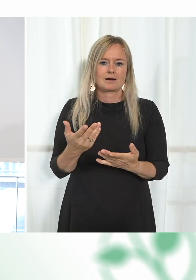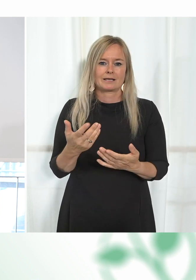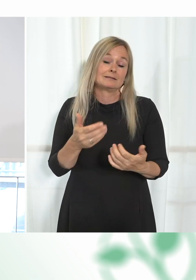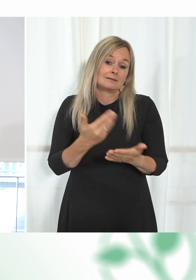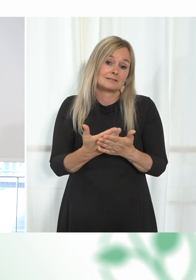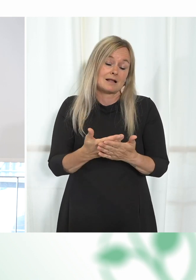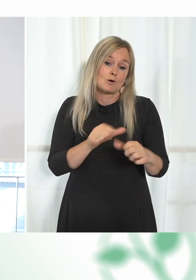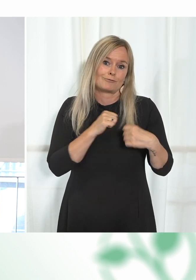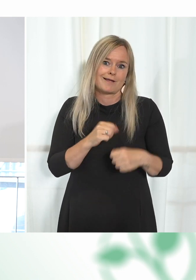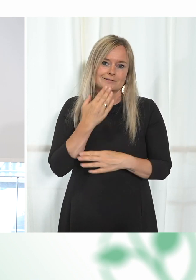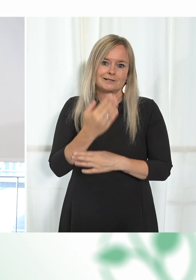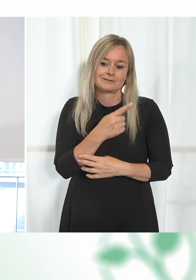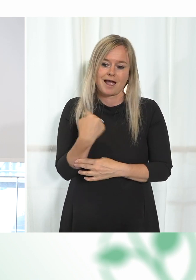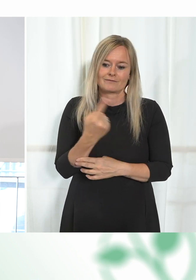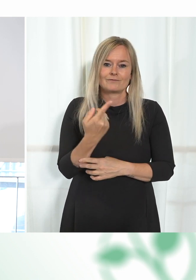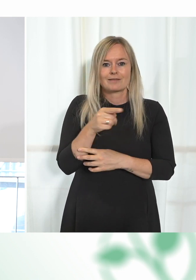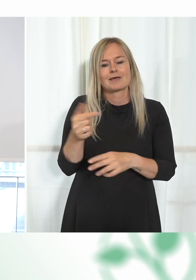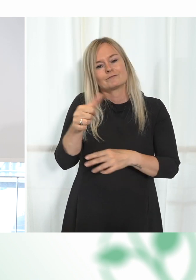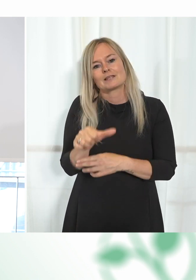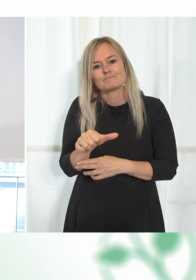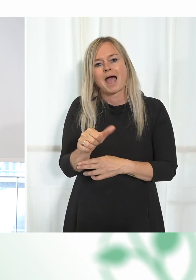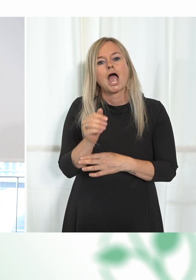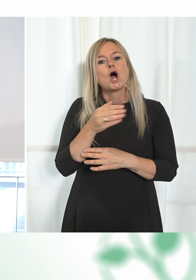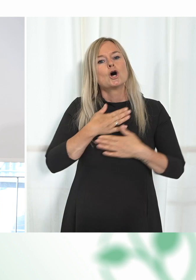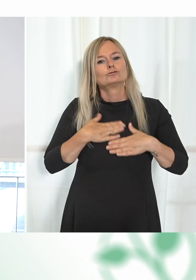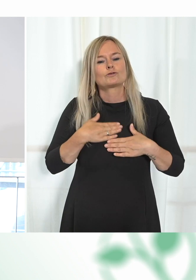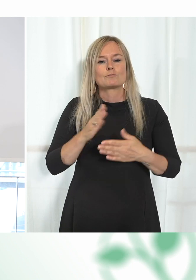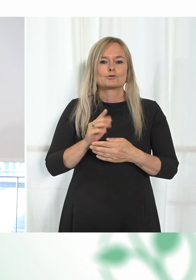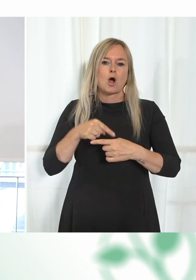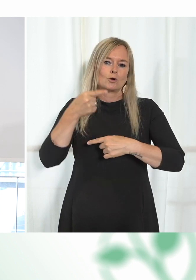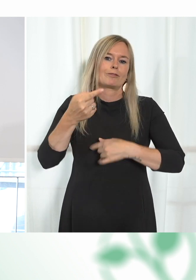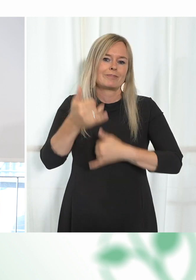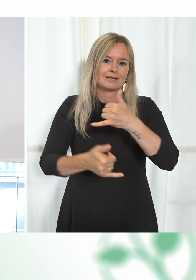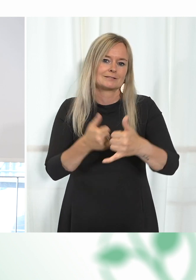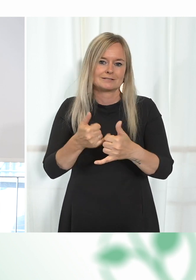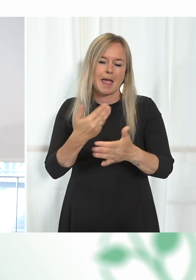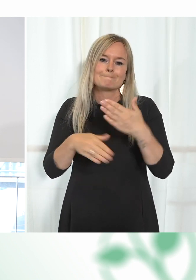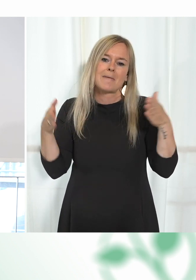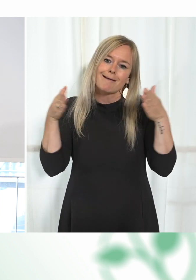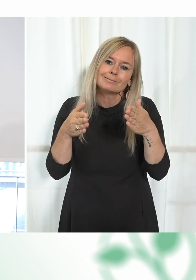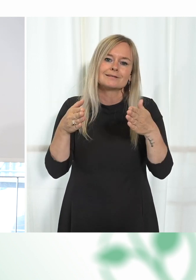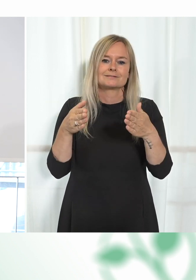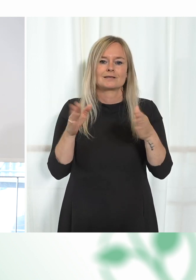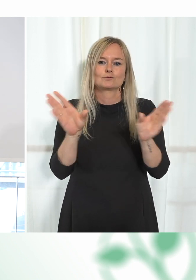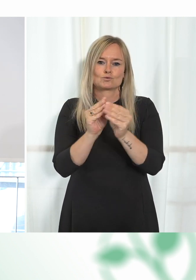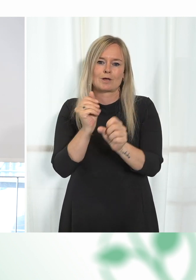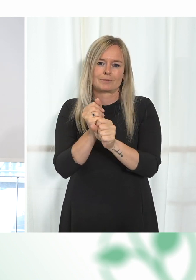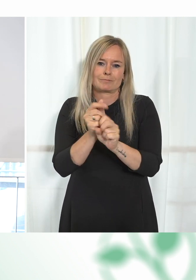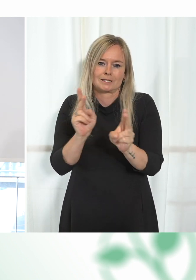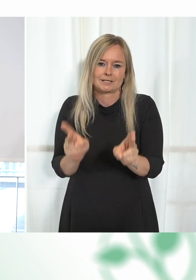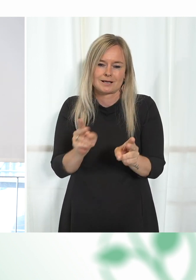dabei sein dürfen. Und ich freue mich schon, wenn wir auch nächstes Jahr und in Zukunft viel intensiver zusammenarbeiten können. Vielen Dank. Darauf freuen wir uns auch. Herzlichen Dank,